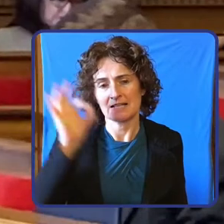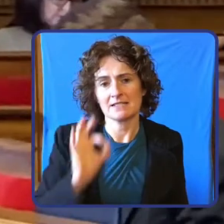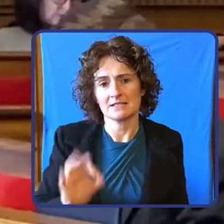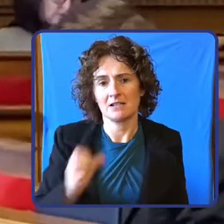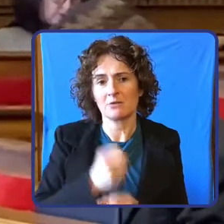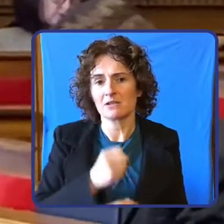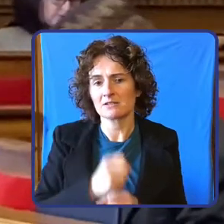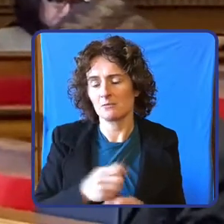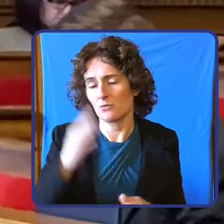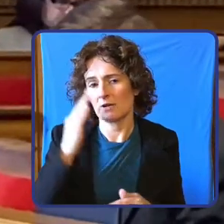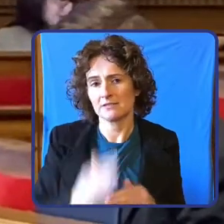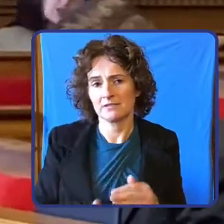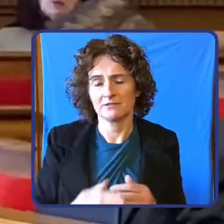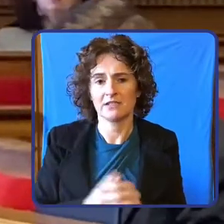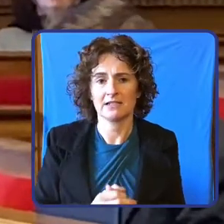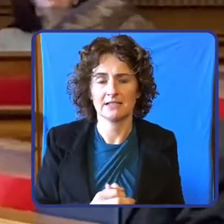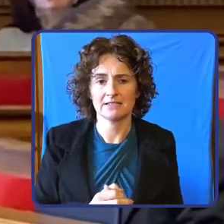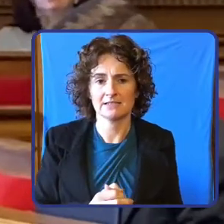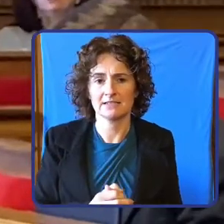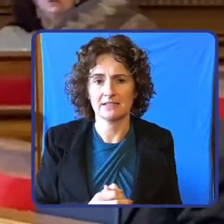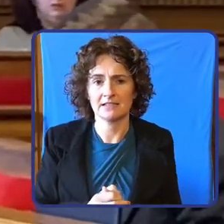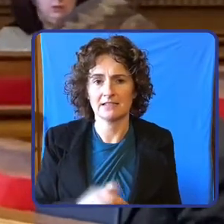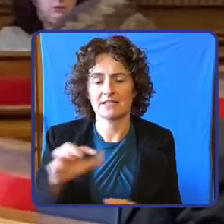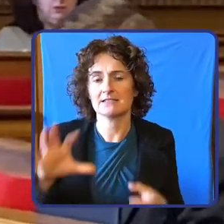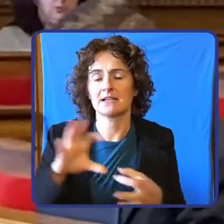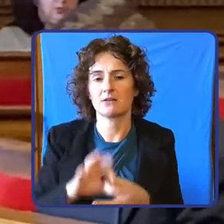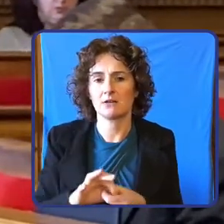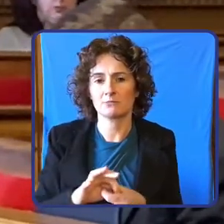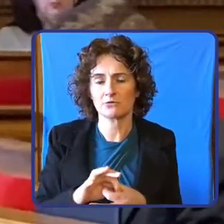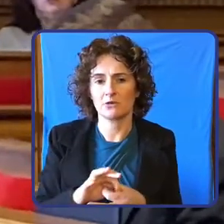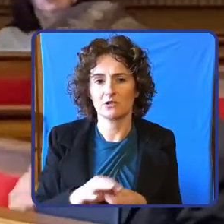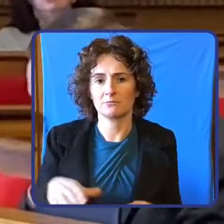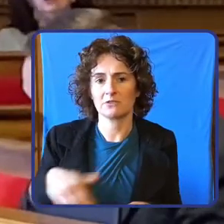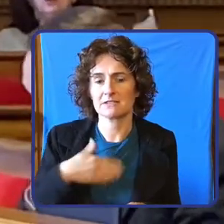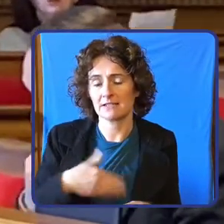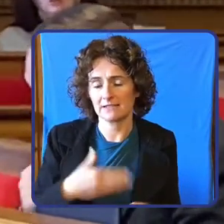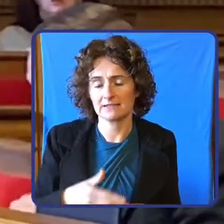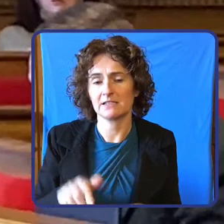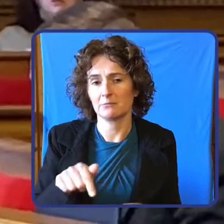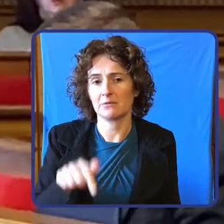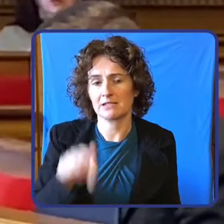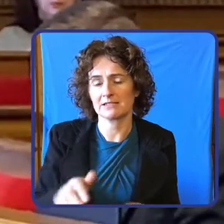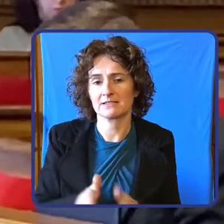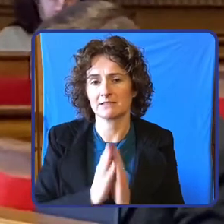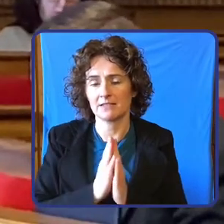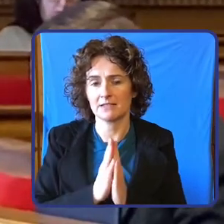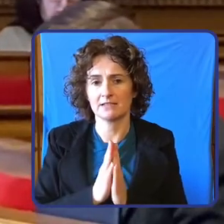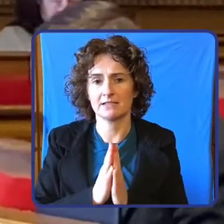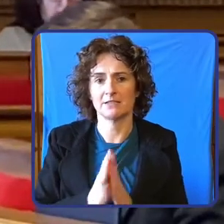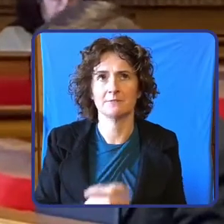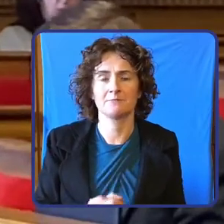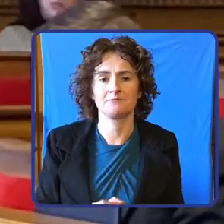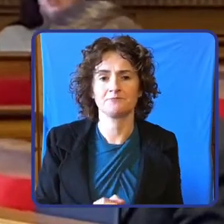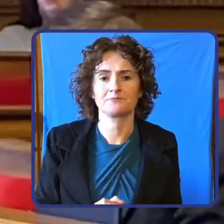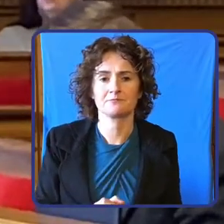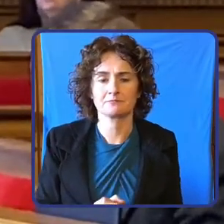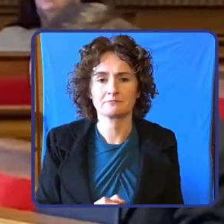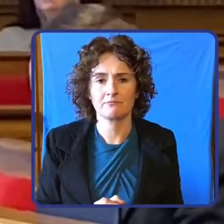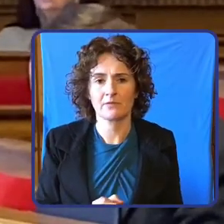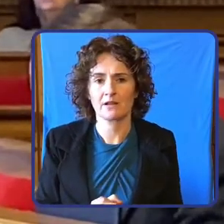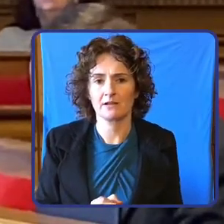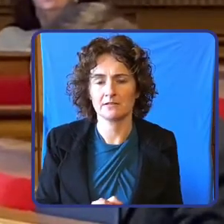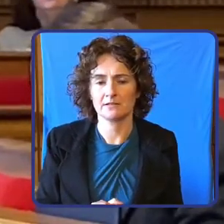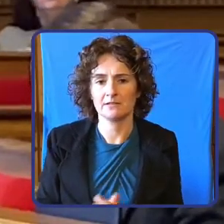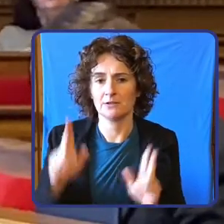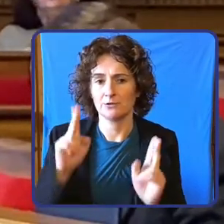munkát. Úgyhogy ezzel kapcsolatosan ezt szeretném kérni. Még van időm, ugye az 5 perc nem telt